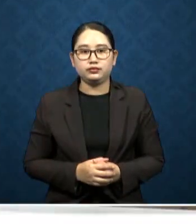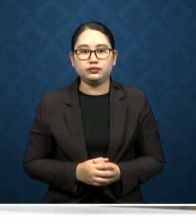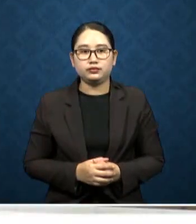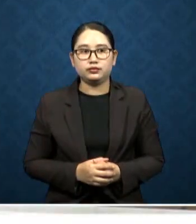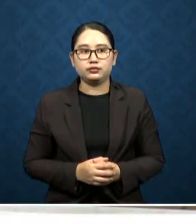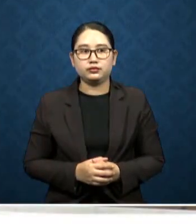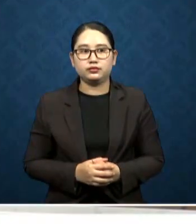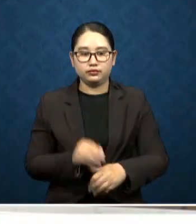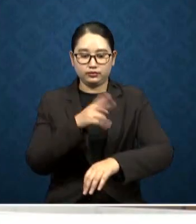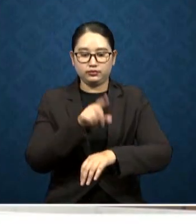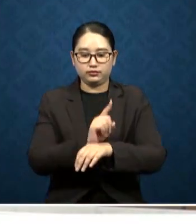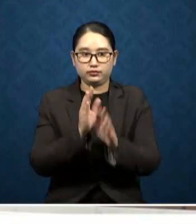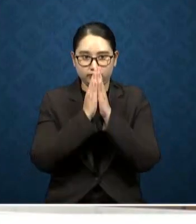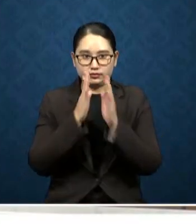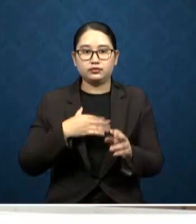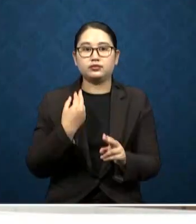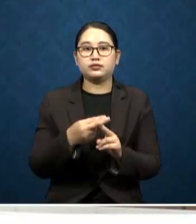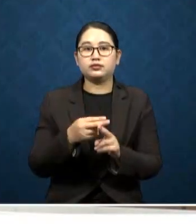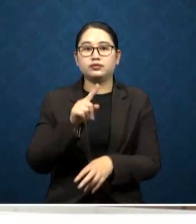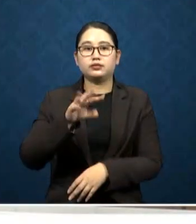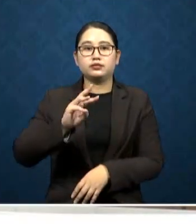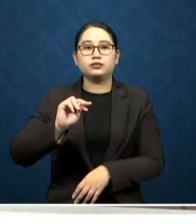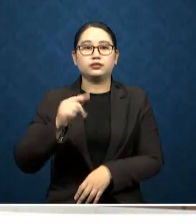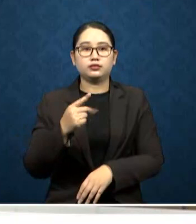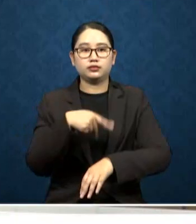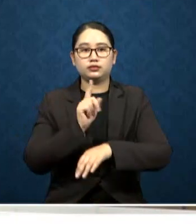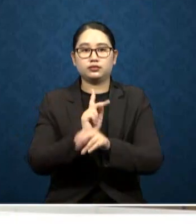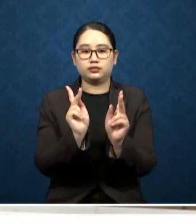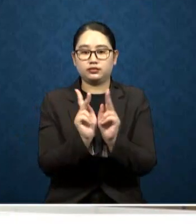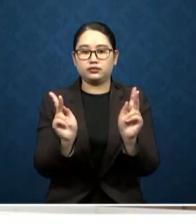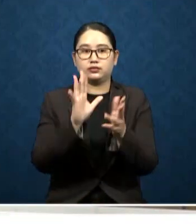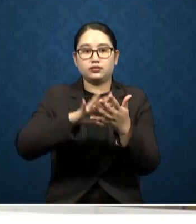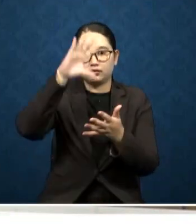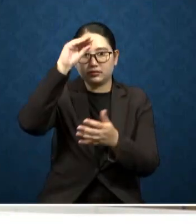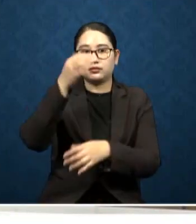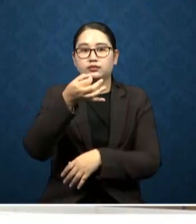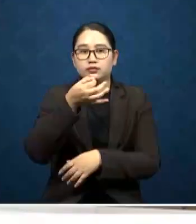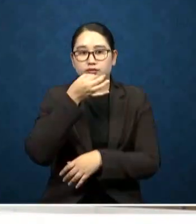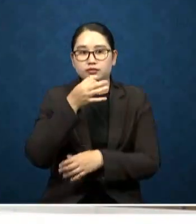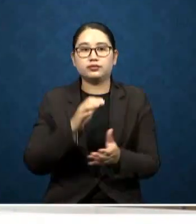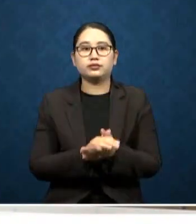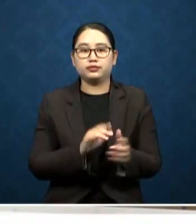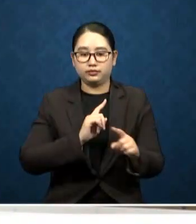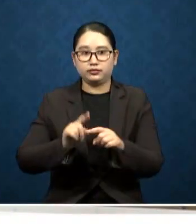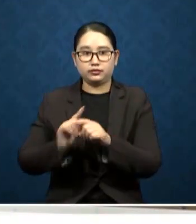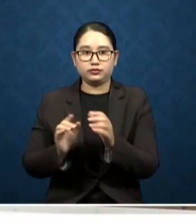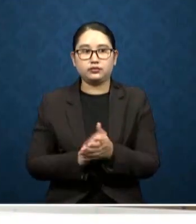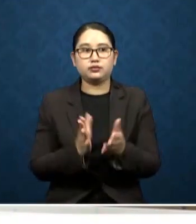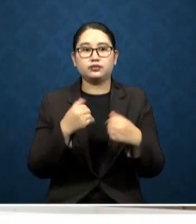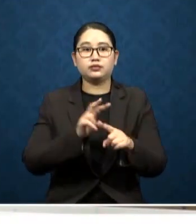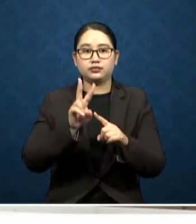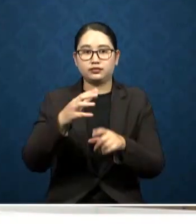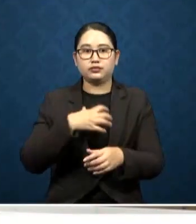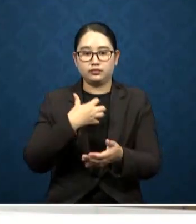กราบเรียนท่านประธานที่เคารพผมตงอชัยฐานะประธานคณะกรรมาธิการการศึกษาของวุฒิสภาเรื่องที่ 2ที่ขอประธาน